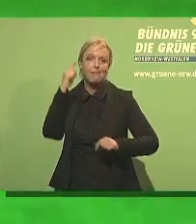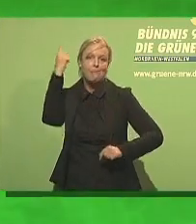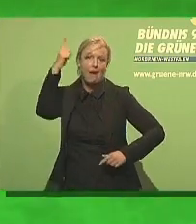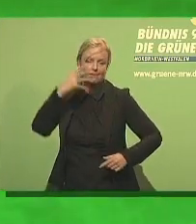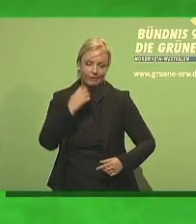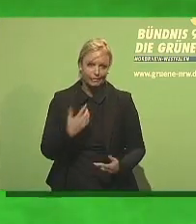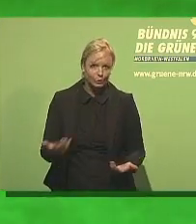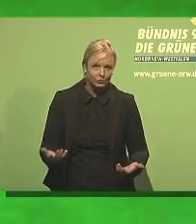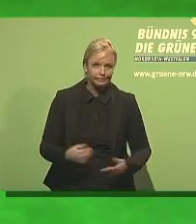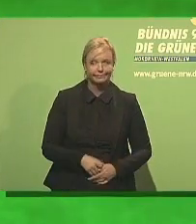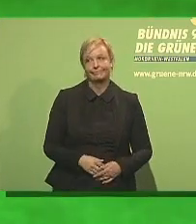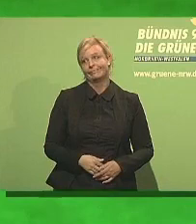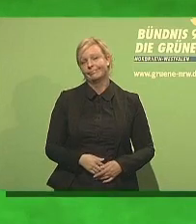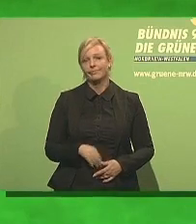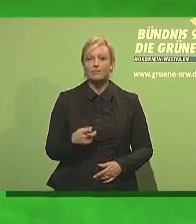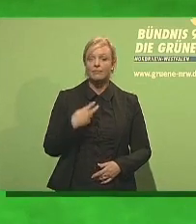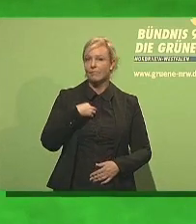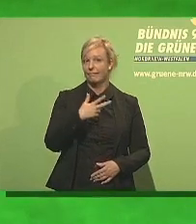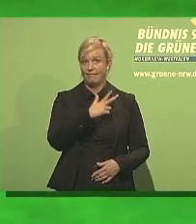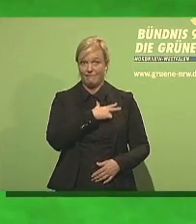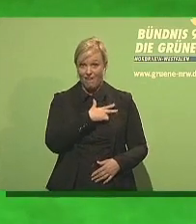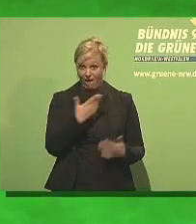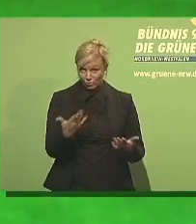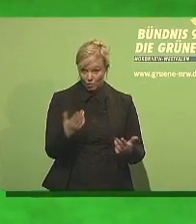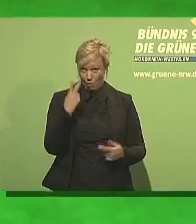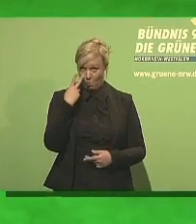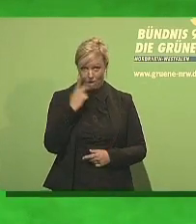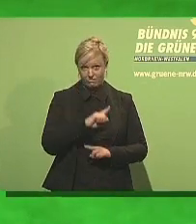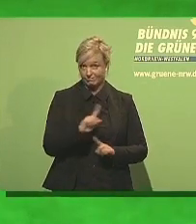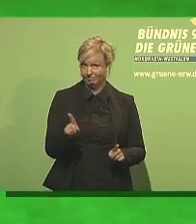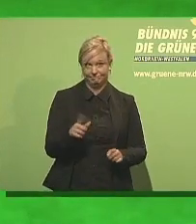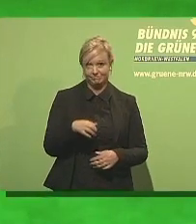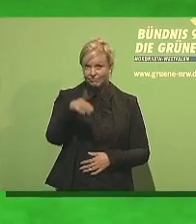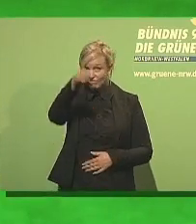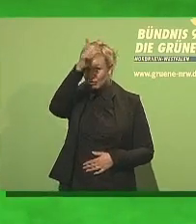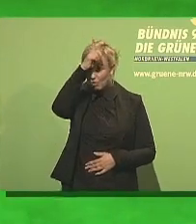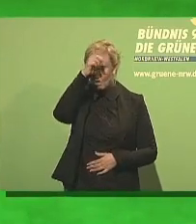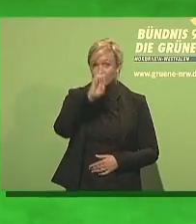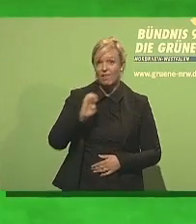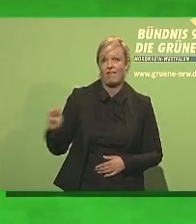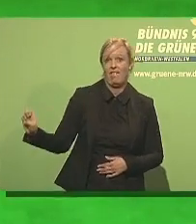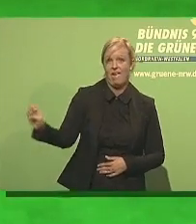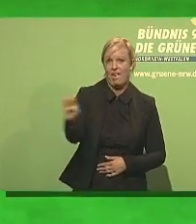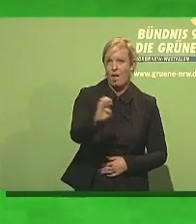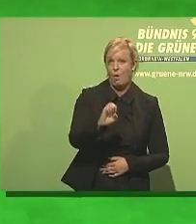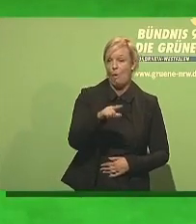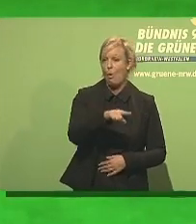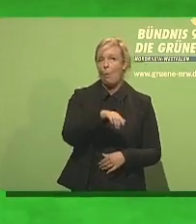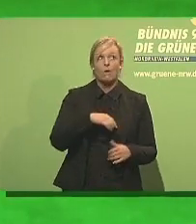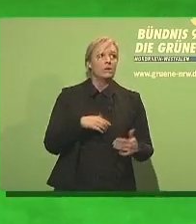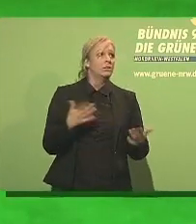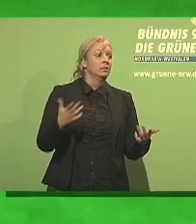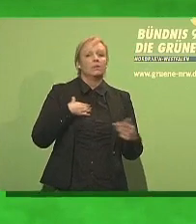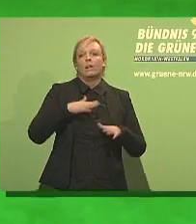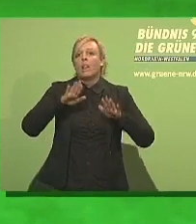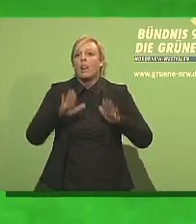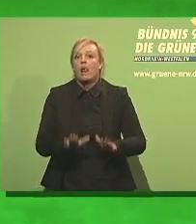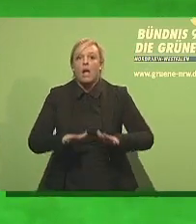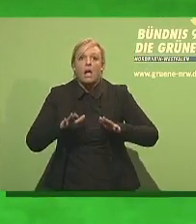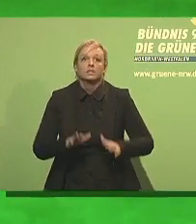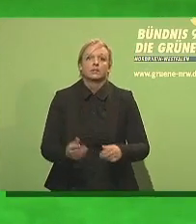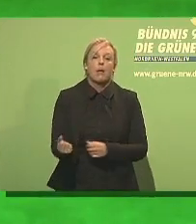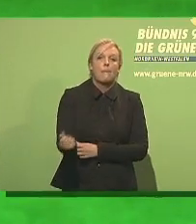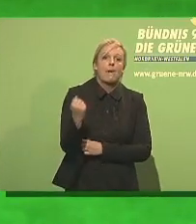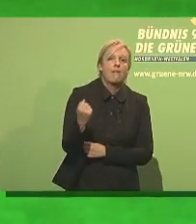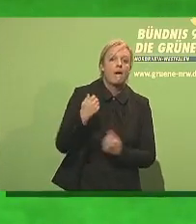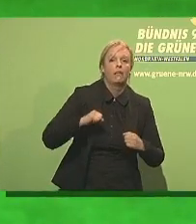und Freunde, die Realität sieht völlig anders aus. Deutschland ist auf EU-Ebene der Bremsklotz beim Thema Energieeffizienz und